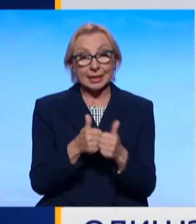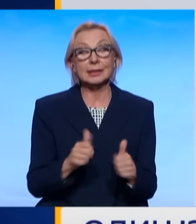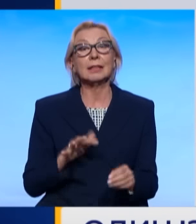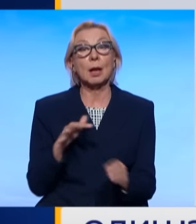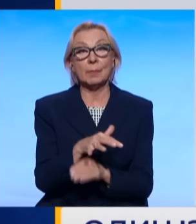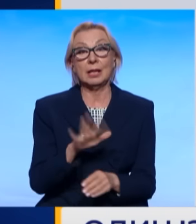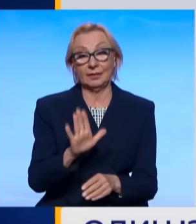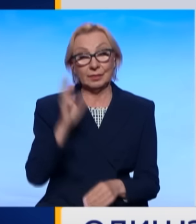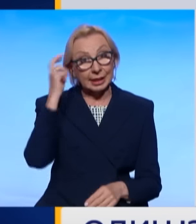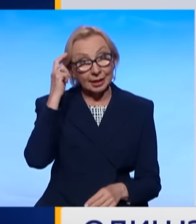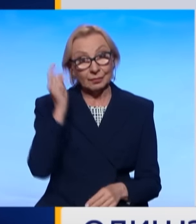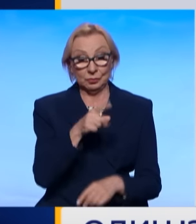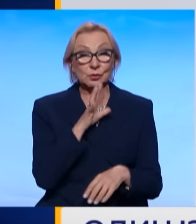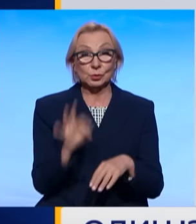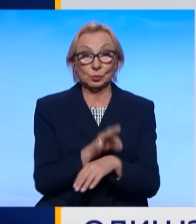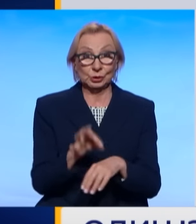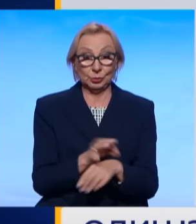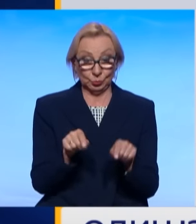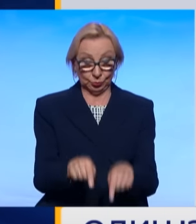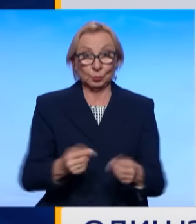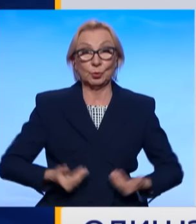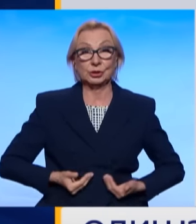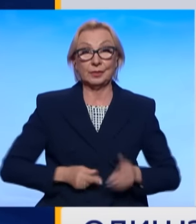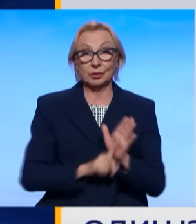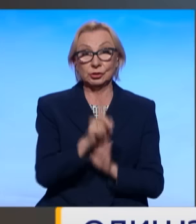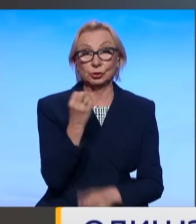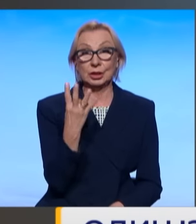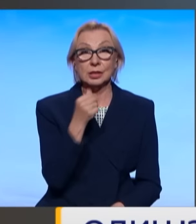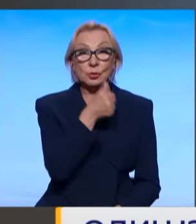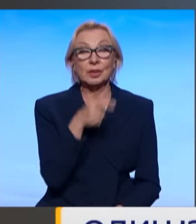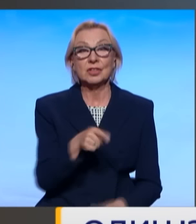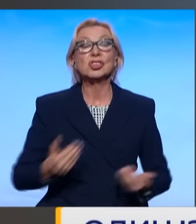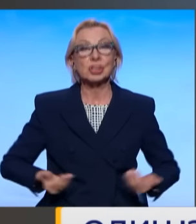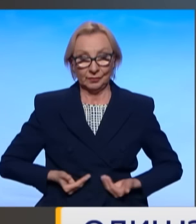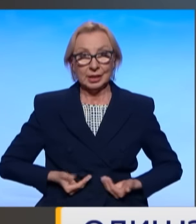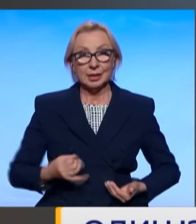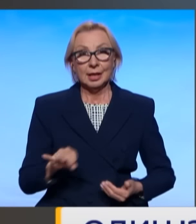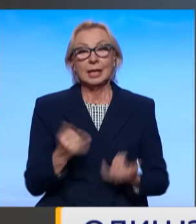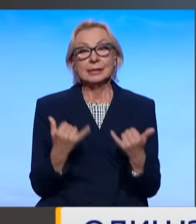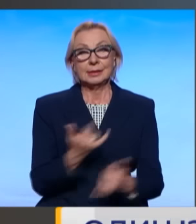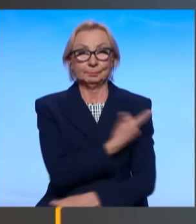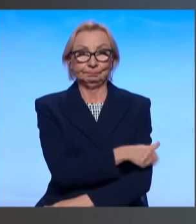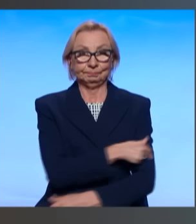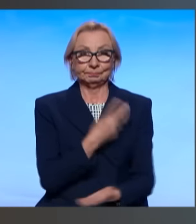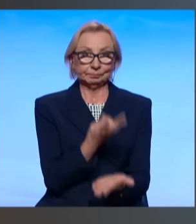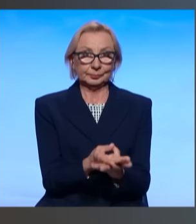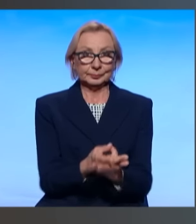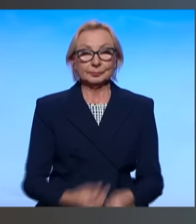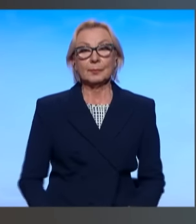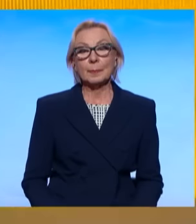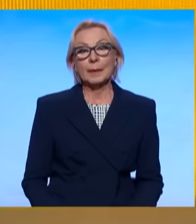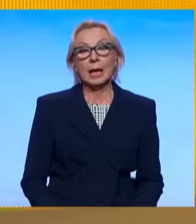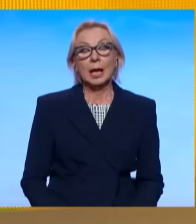він з дружиною проживають з 2014 року. Журналіст живий, зараз він перебуває у київському